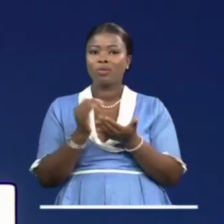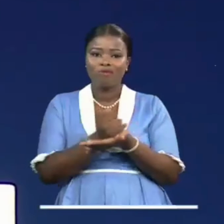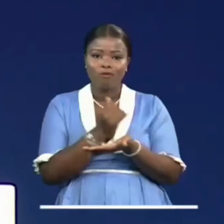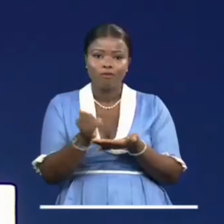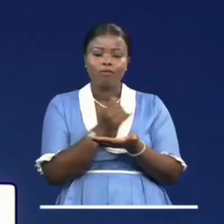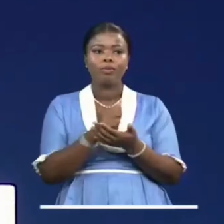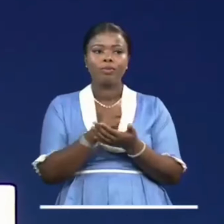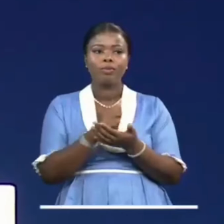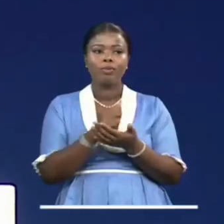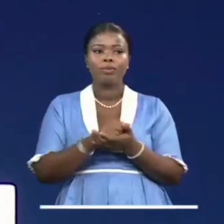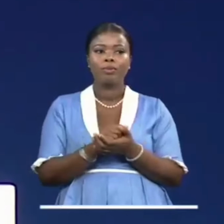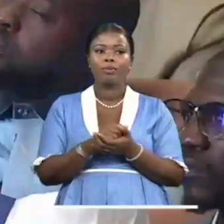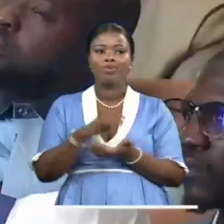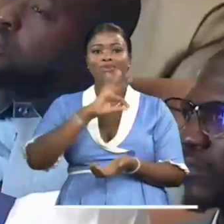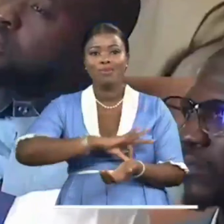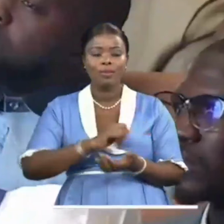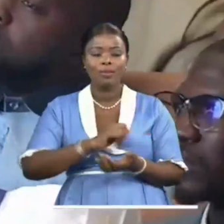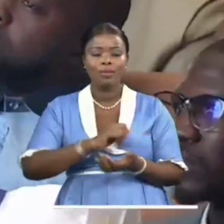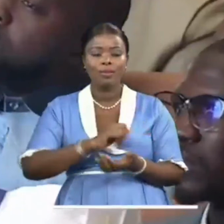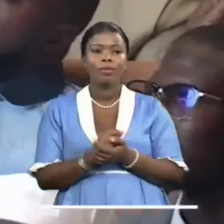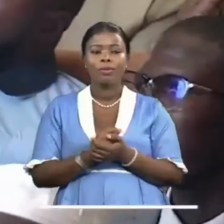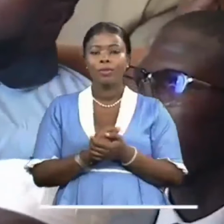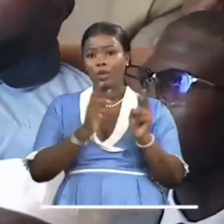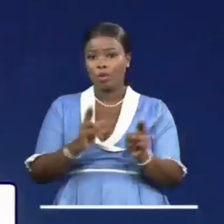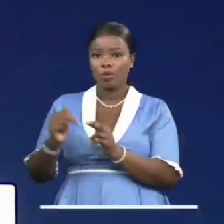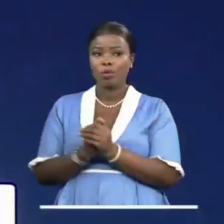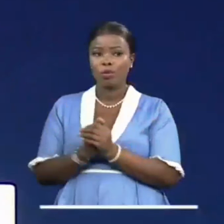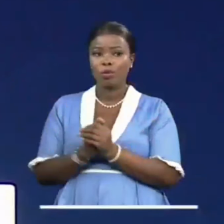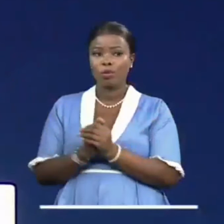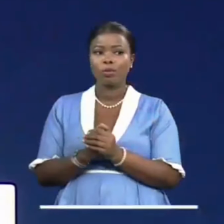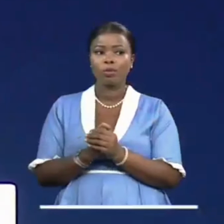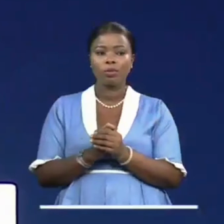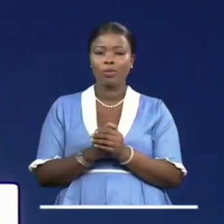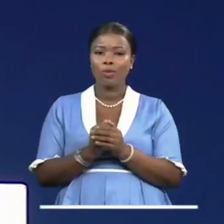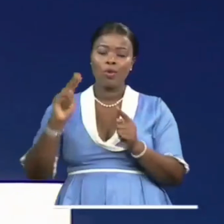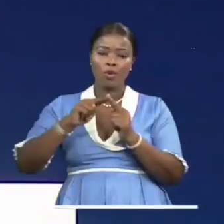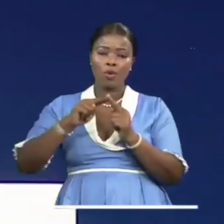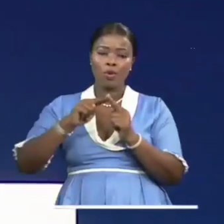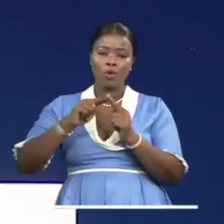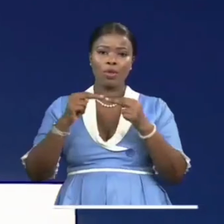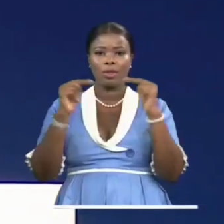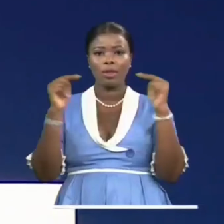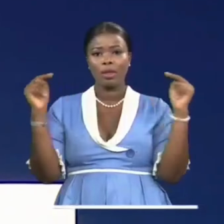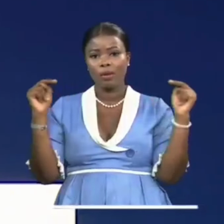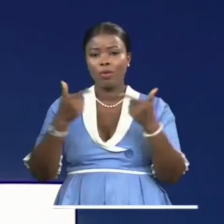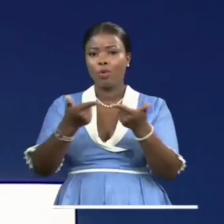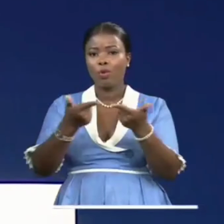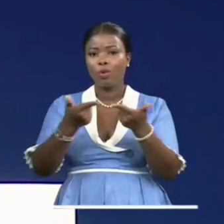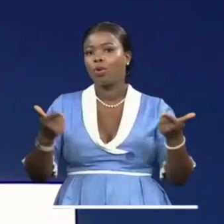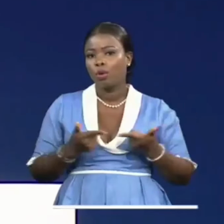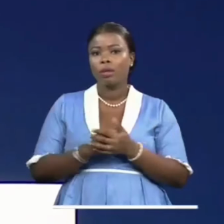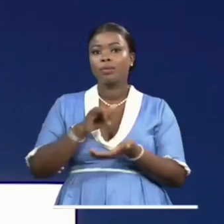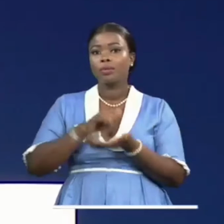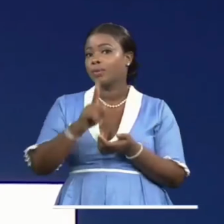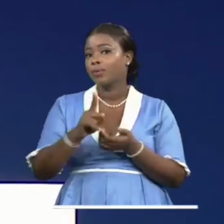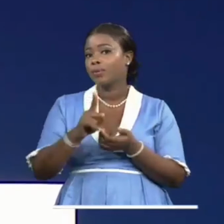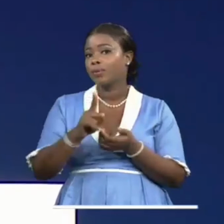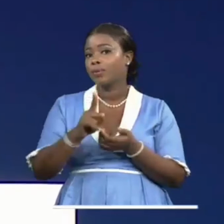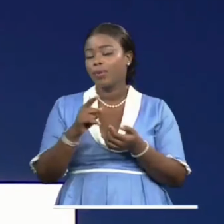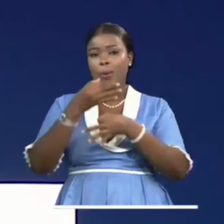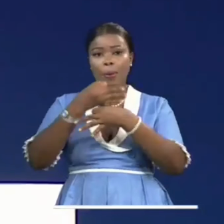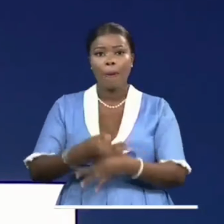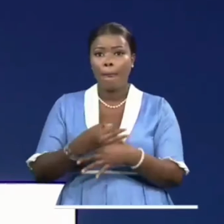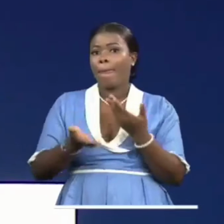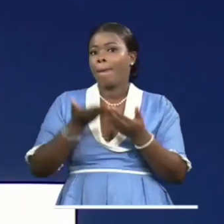le travail si vraiment les ressources mobilisées par les cultures territoriales au niveau local ne sont pas améliorer et c'est fondamental et on va également